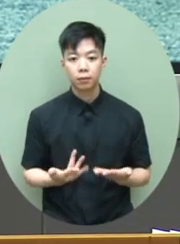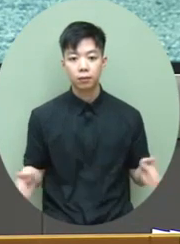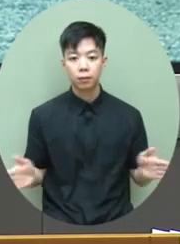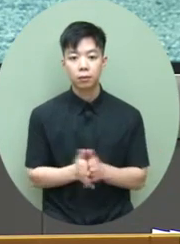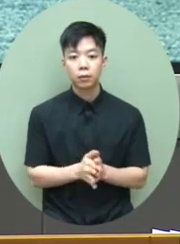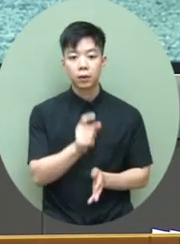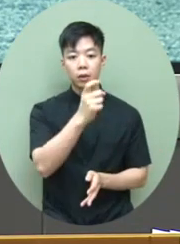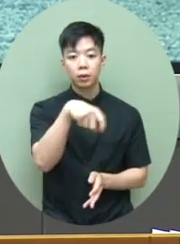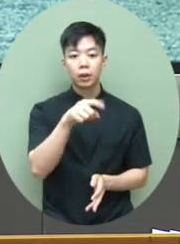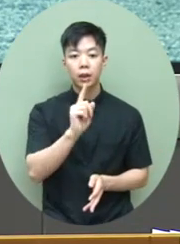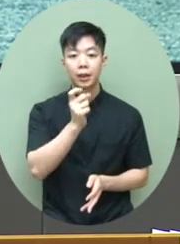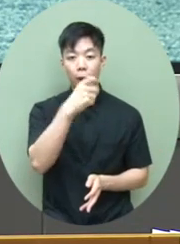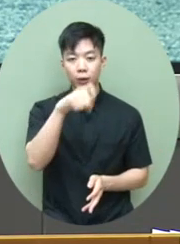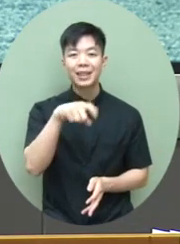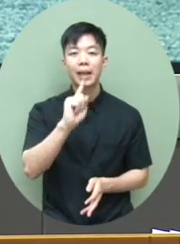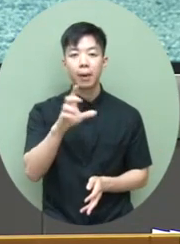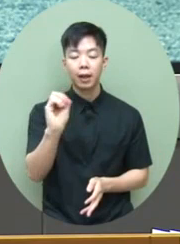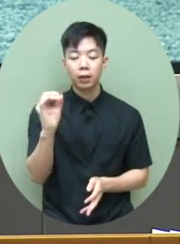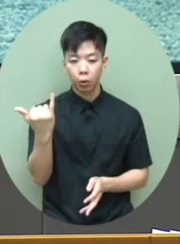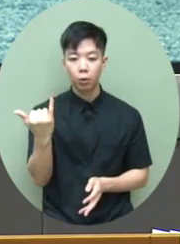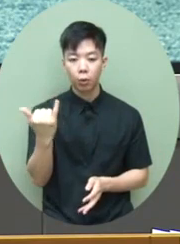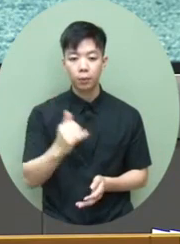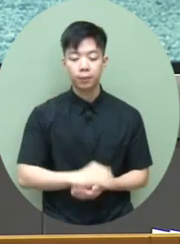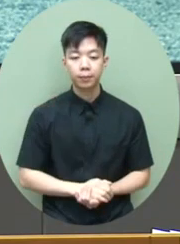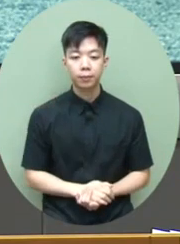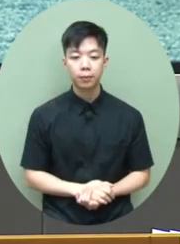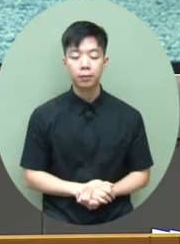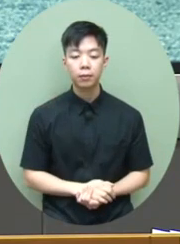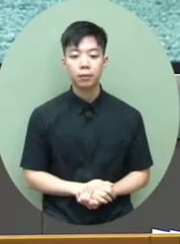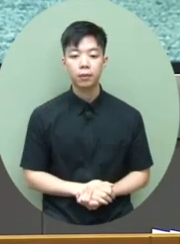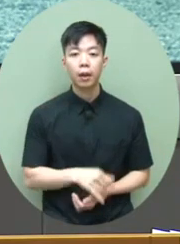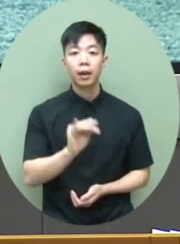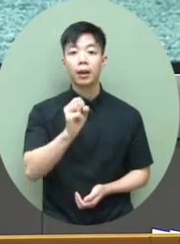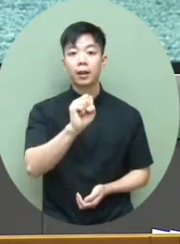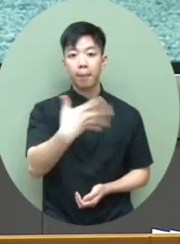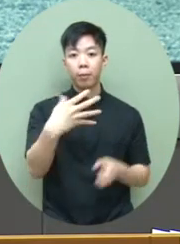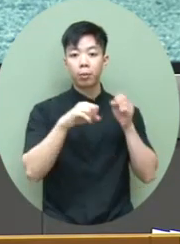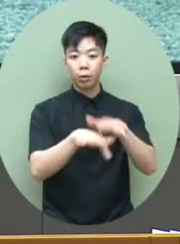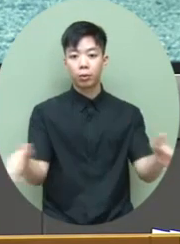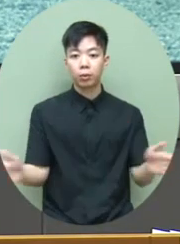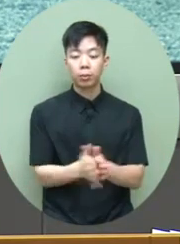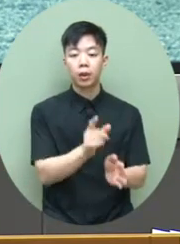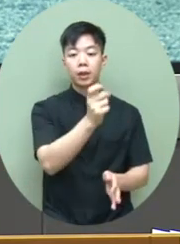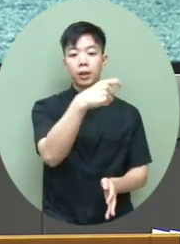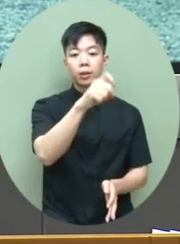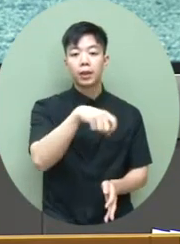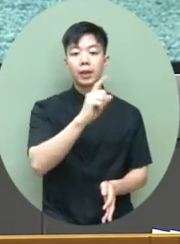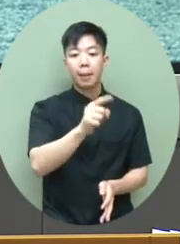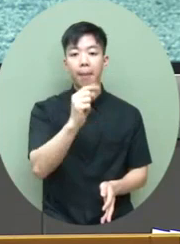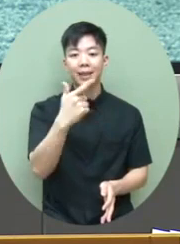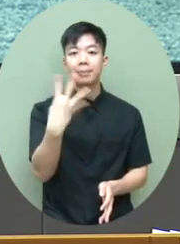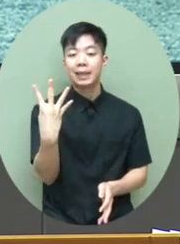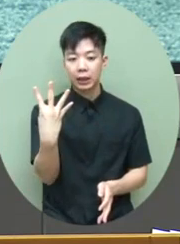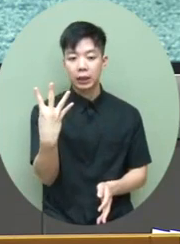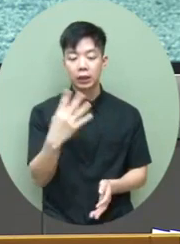數係9106宗啦。另外就係第五波嘅總數係9184宗